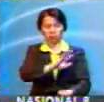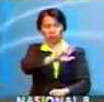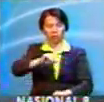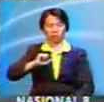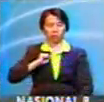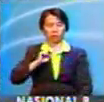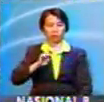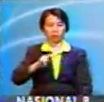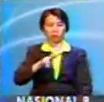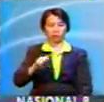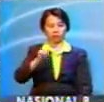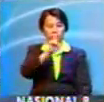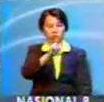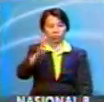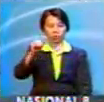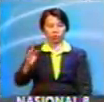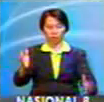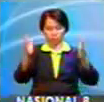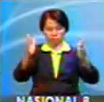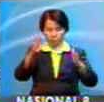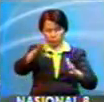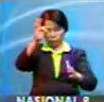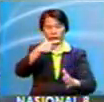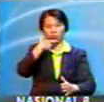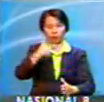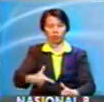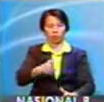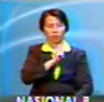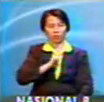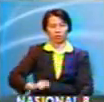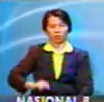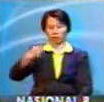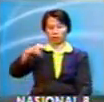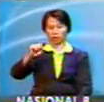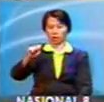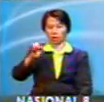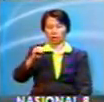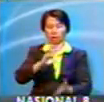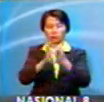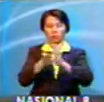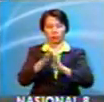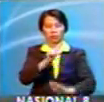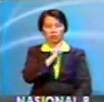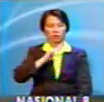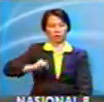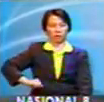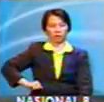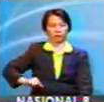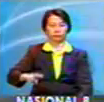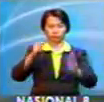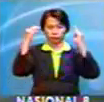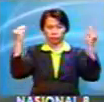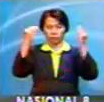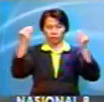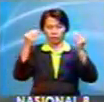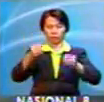Senat UUM. Tempoh lantikan berkenaan adalah selama Tuanku Abdul Halim Muazzam Shah menjadi Yang di-Pertuan Agong.